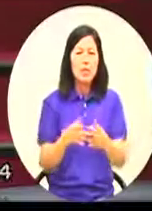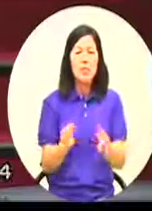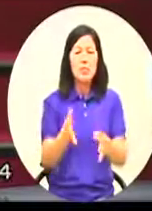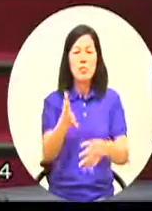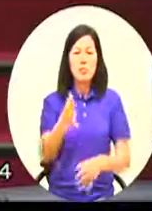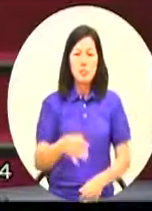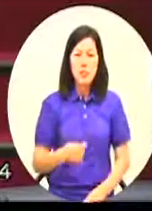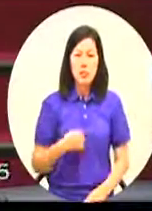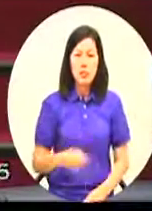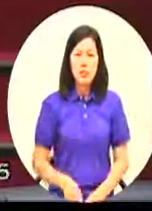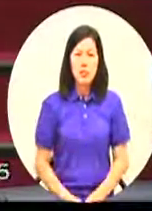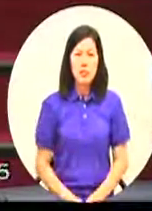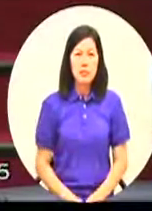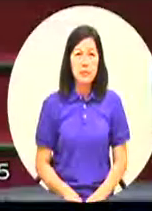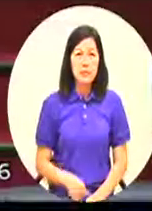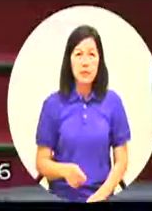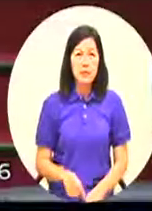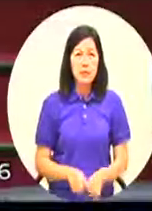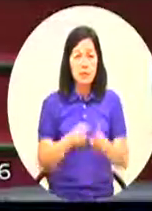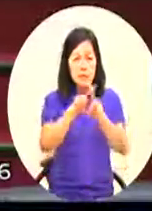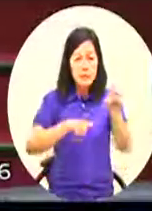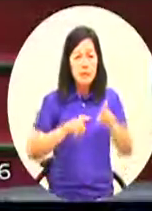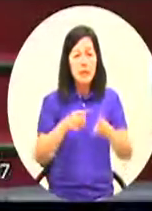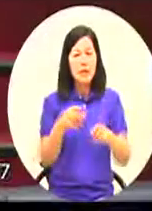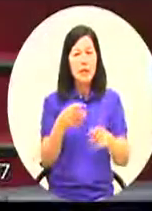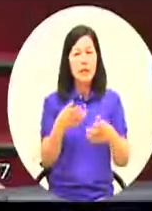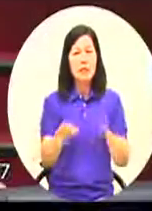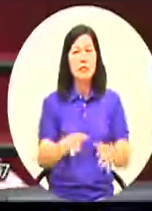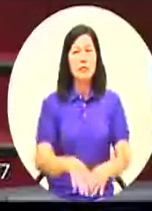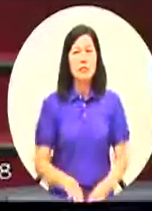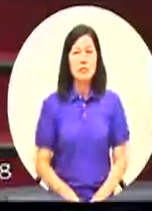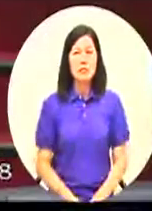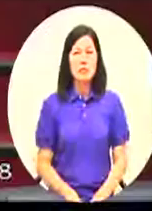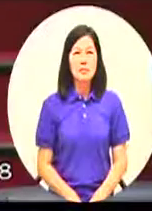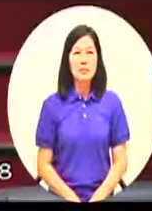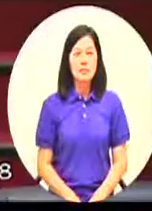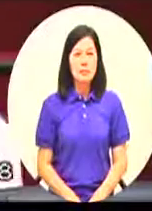方式？我们老师是几百万，你知道吗？